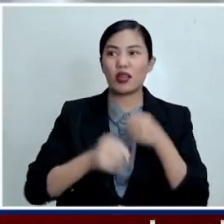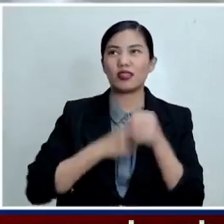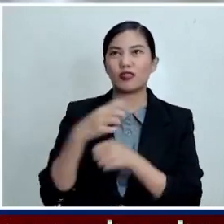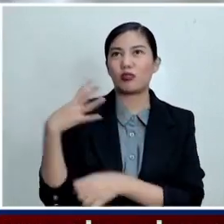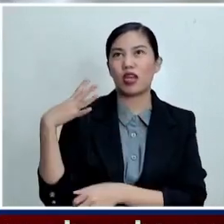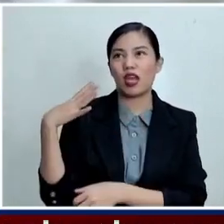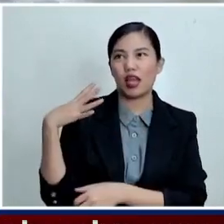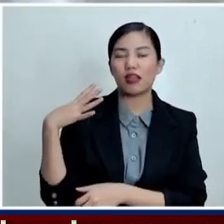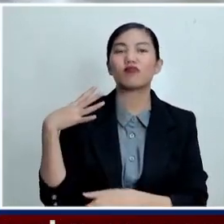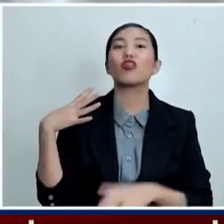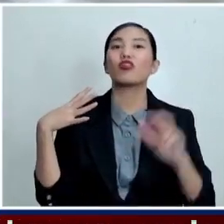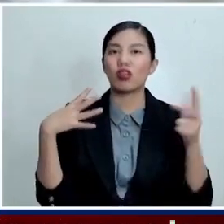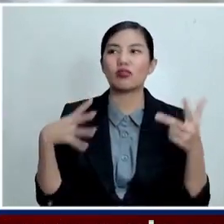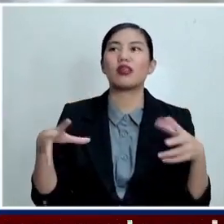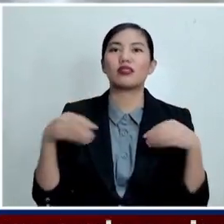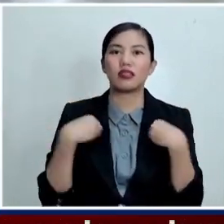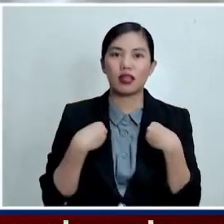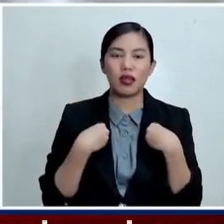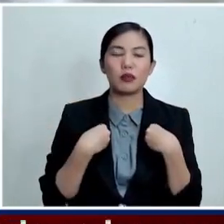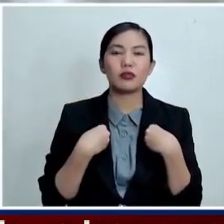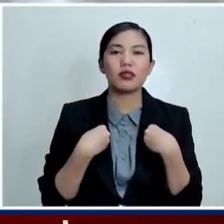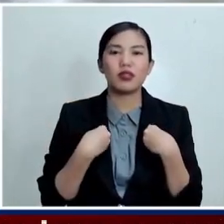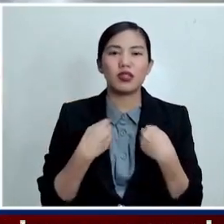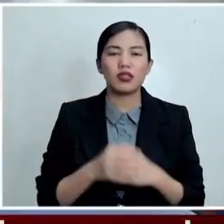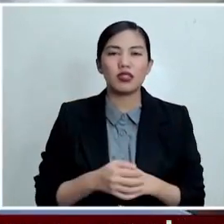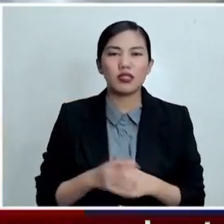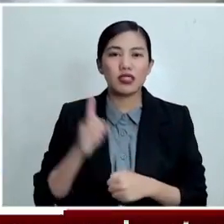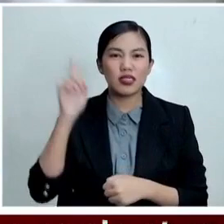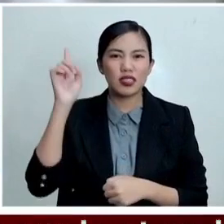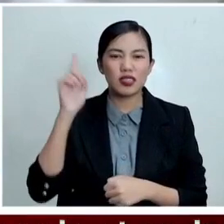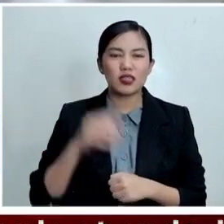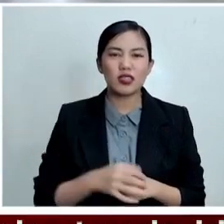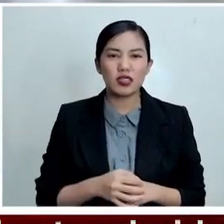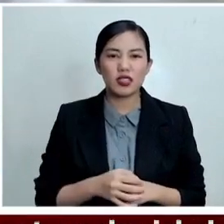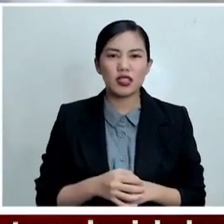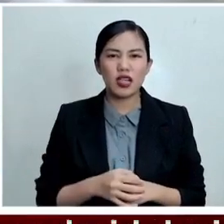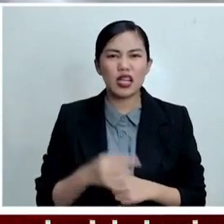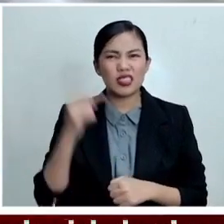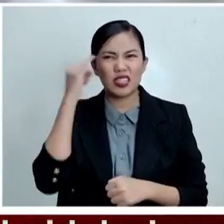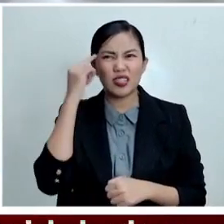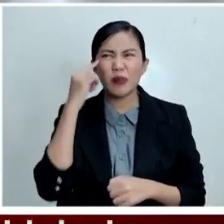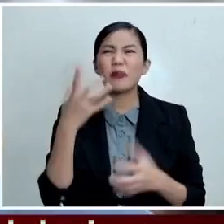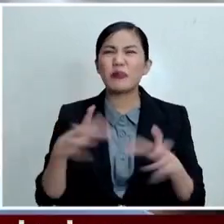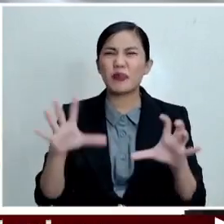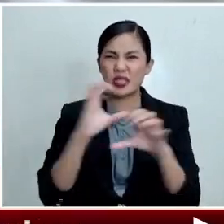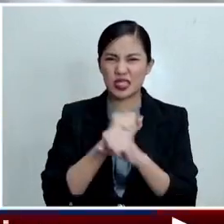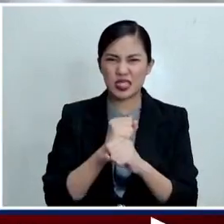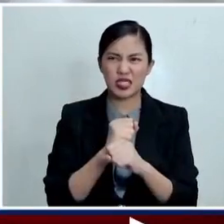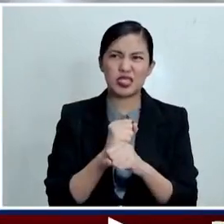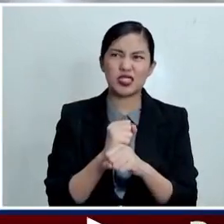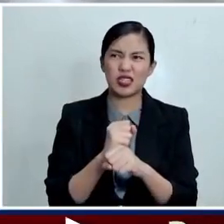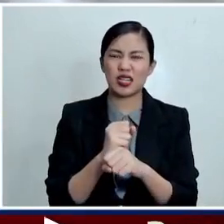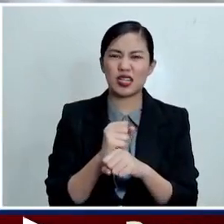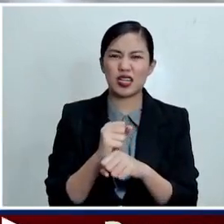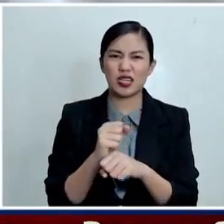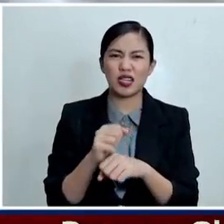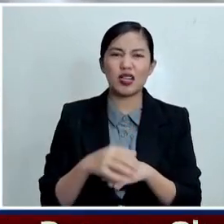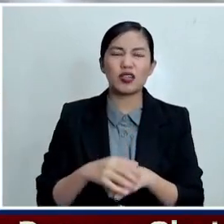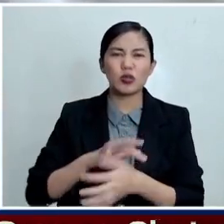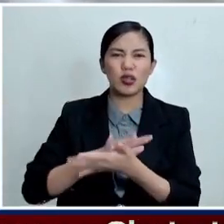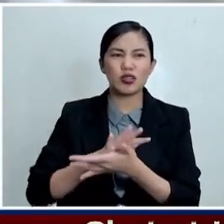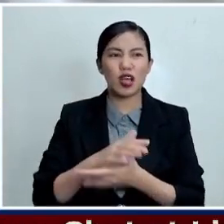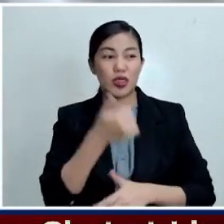Rowell. Marami kasi nang sabi, parang huwag ka na magpa-booster, tapos na yung dalawang, parang na-influence ako ng ano, ng ibang tao.